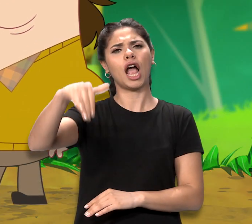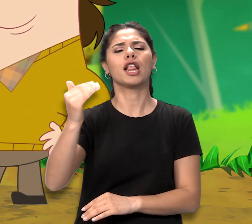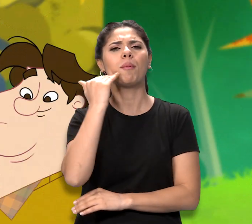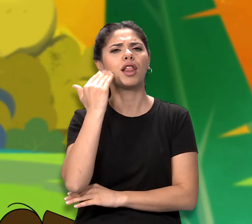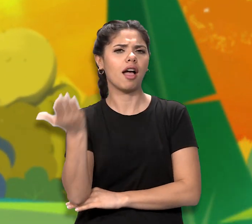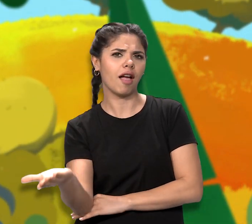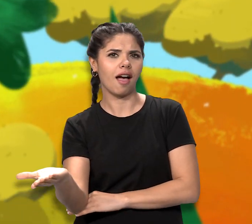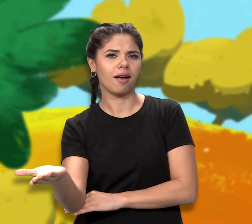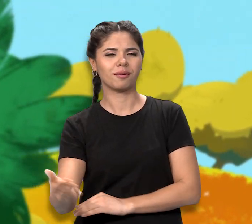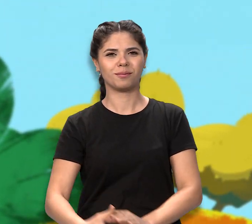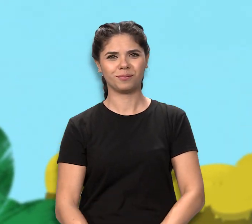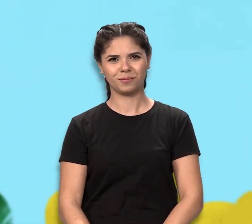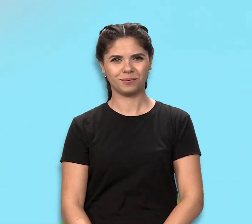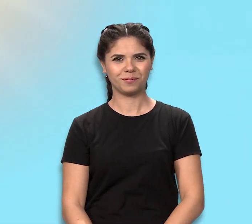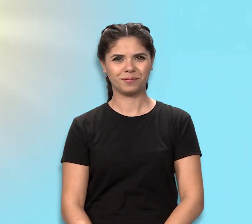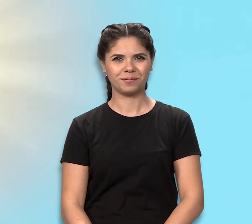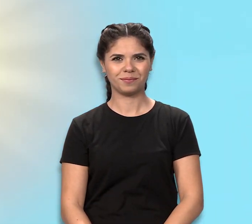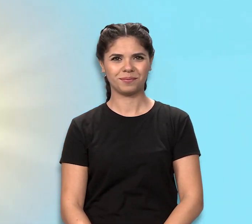anneanne.